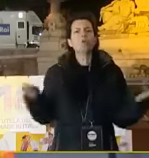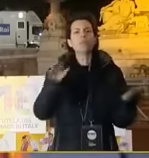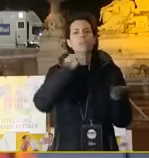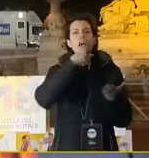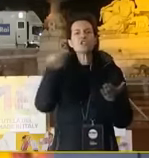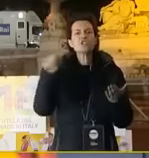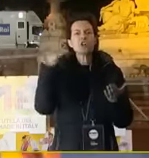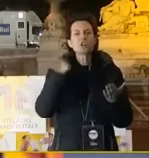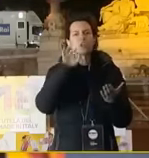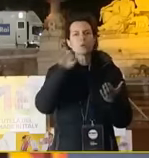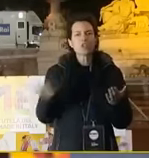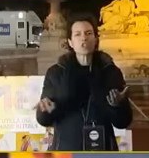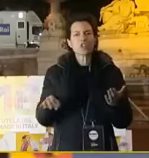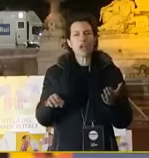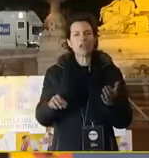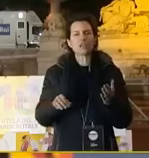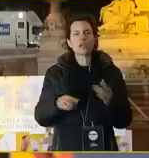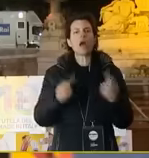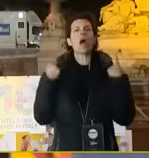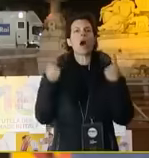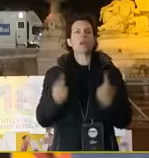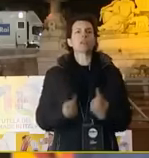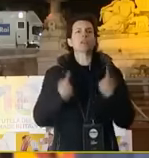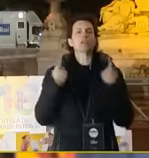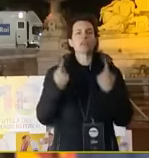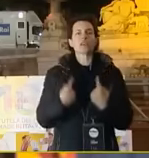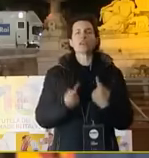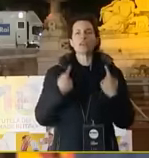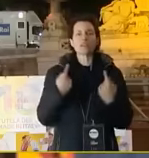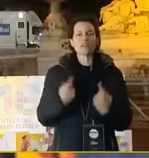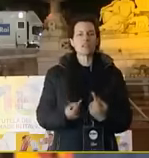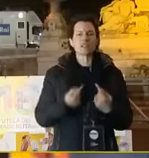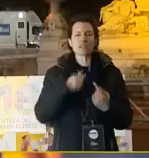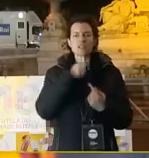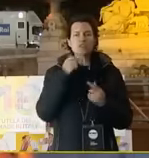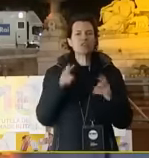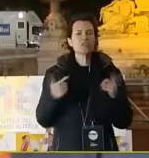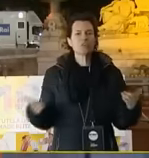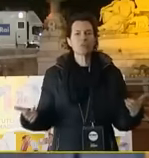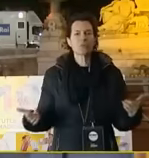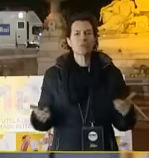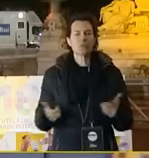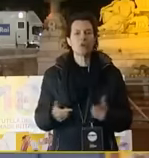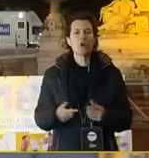le liste d'attesa scandalose, una sanità che sia di qualità efficiente per tutti,